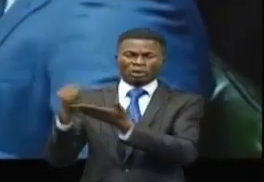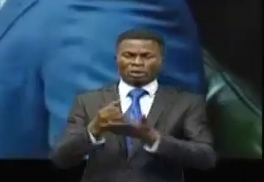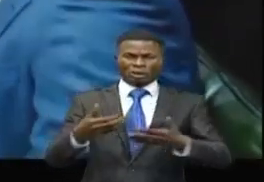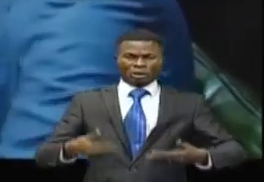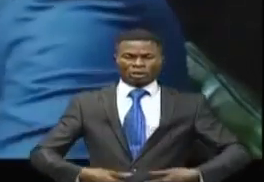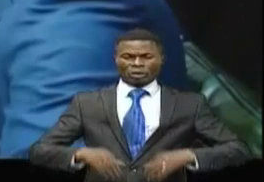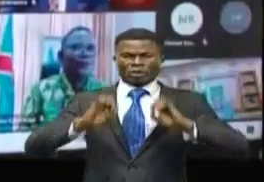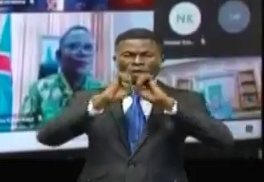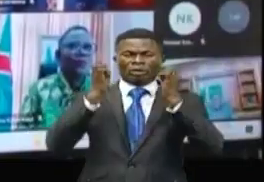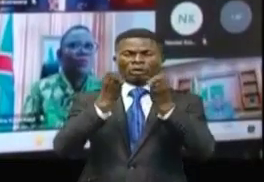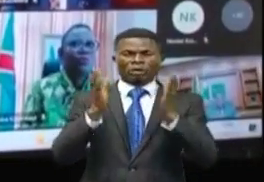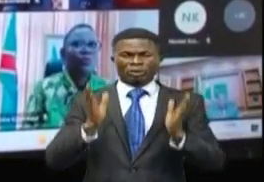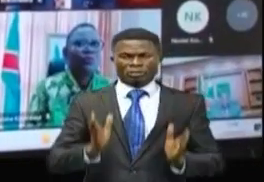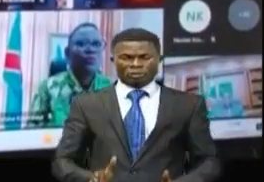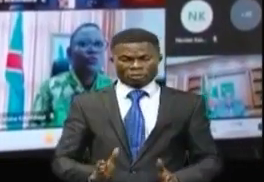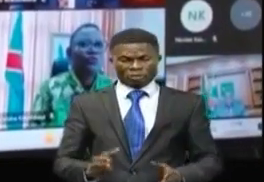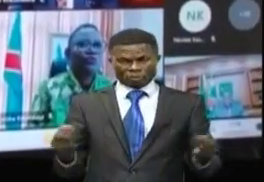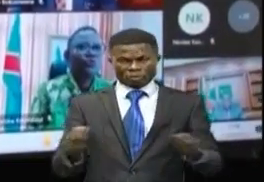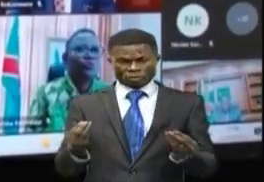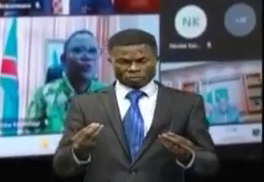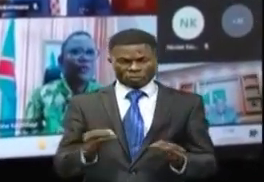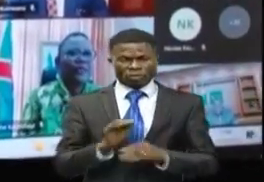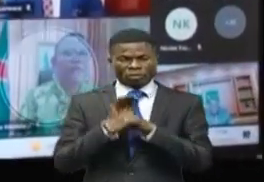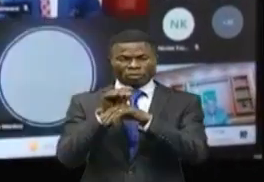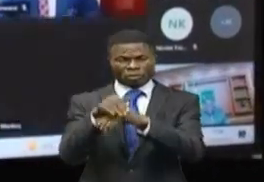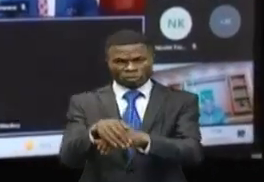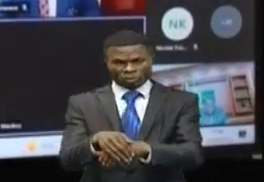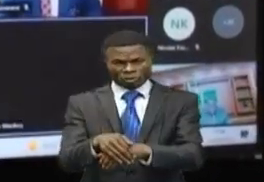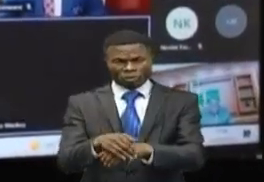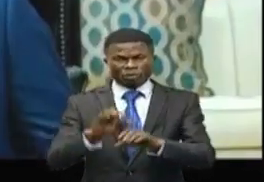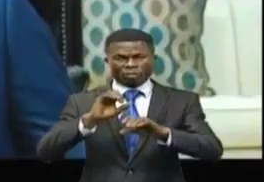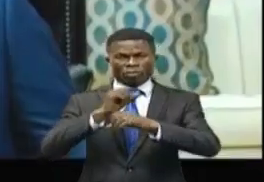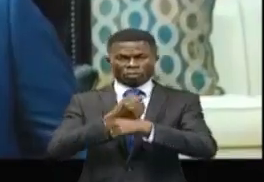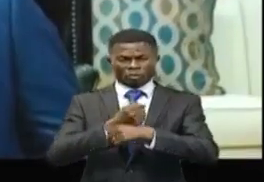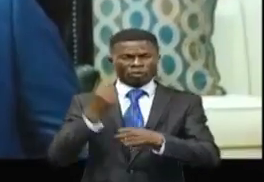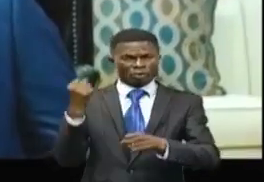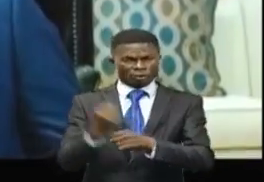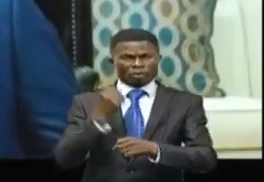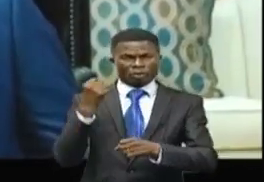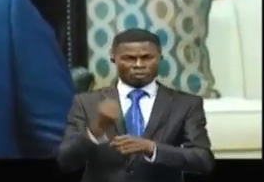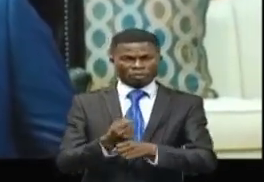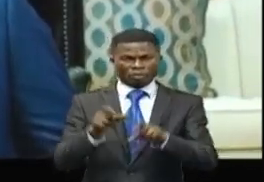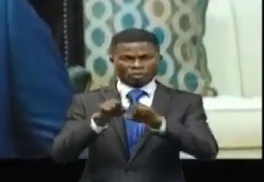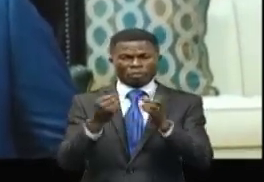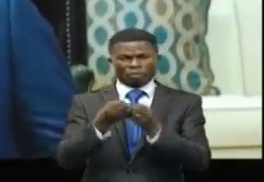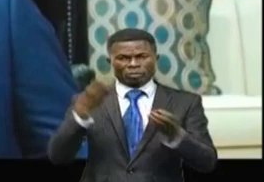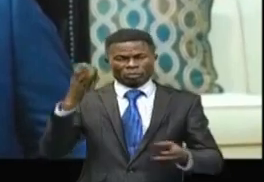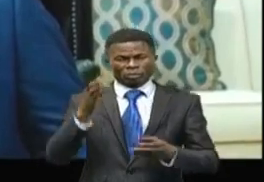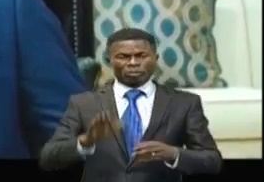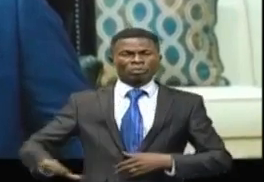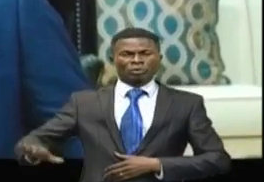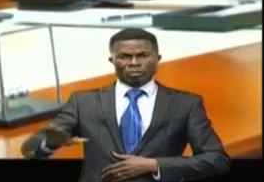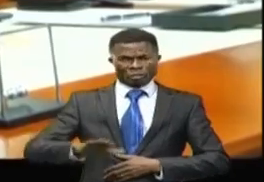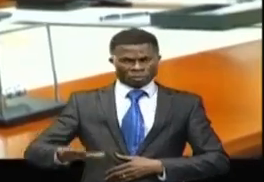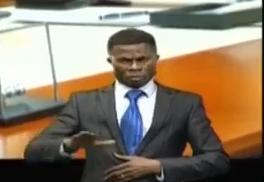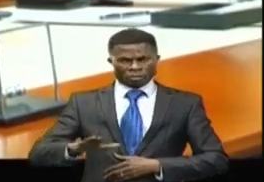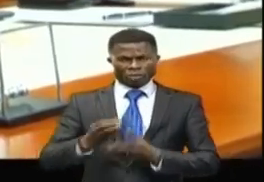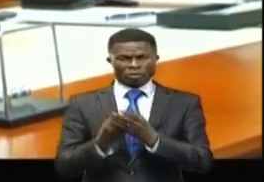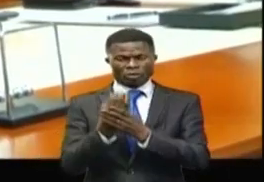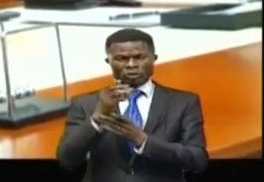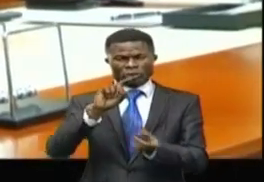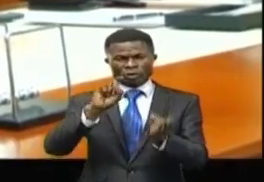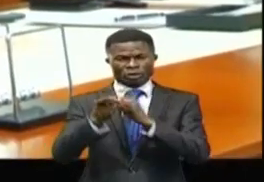entrepreneurs afin de contribuer à la création des emplois et à la richesse nationale source d'amélioration